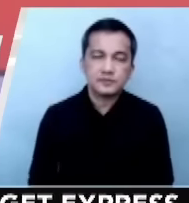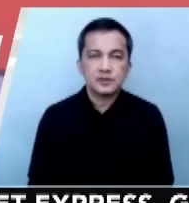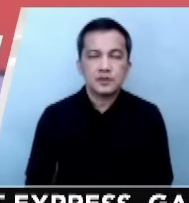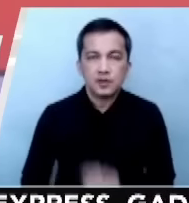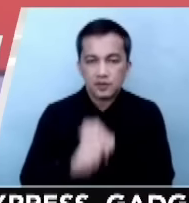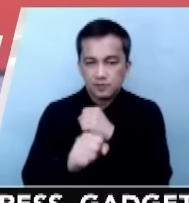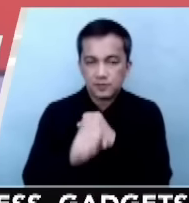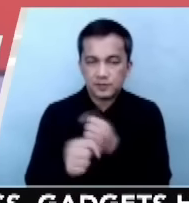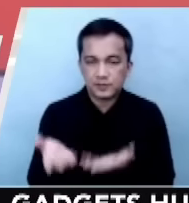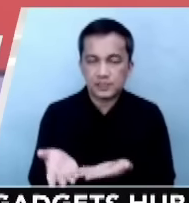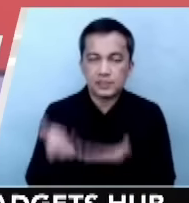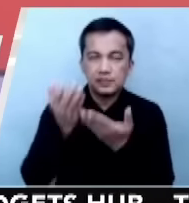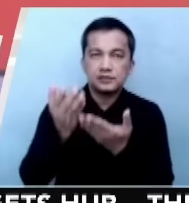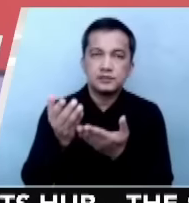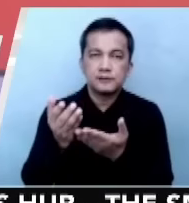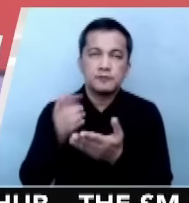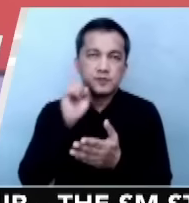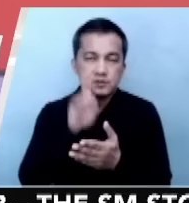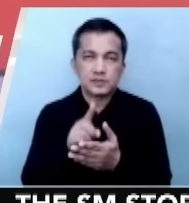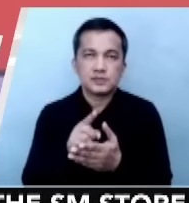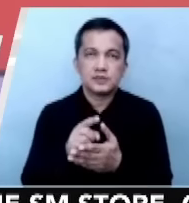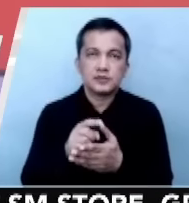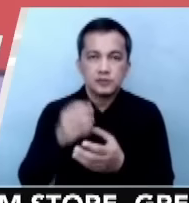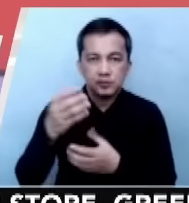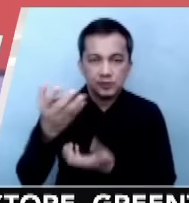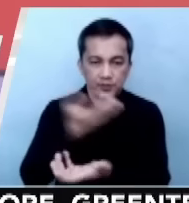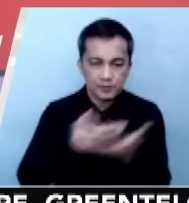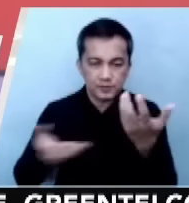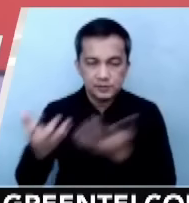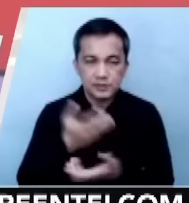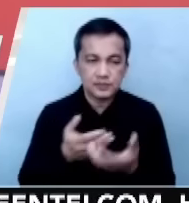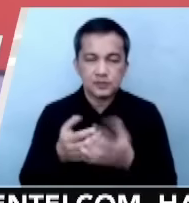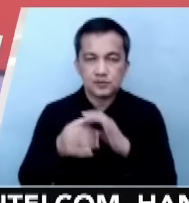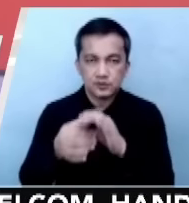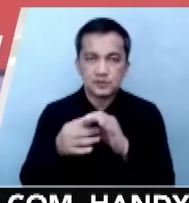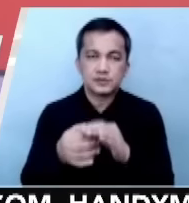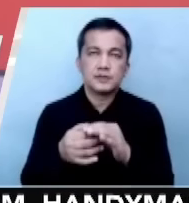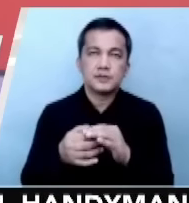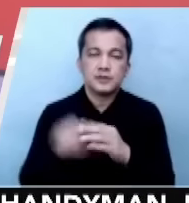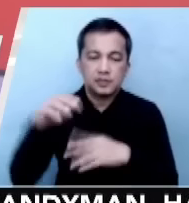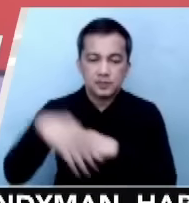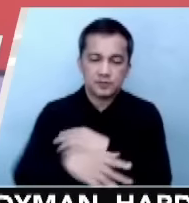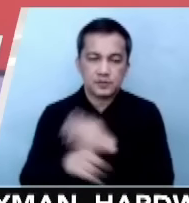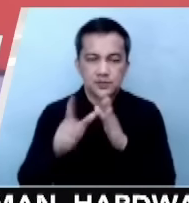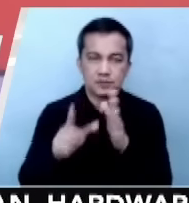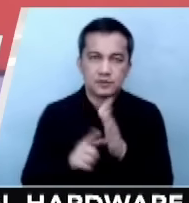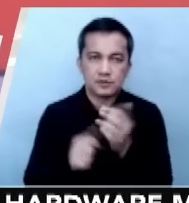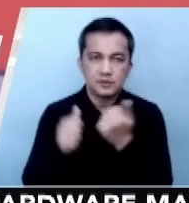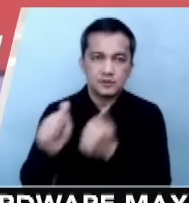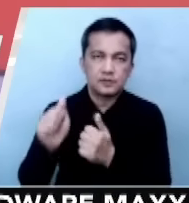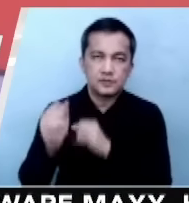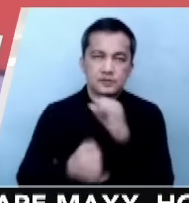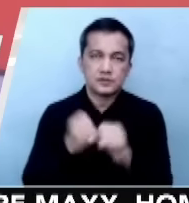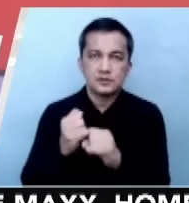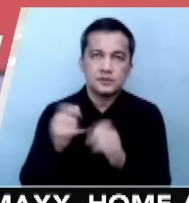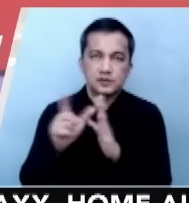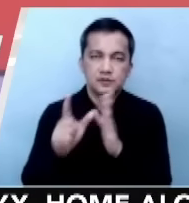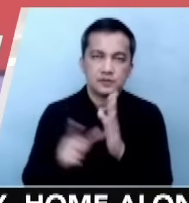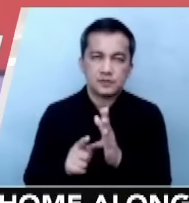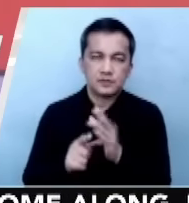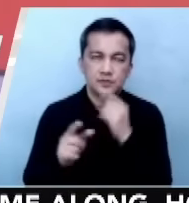of information sharing and the coordination in maritime law enforcement in accordance with international law, thereby